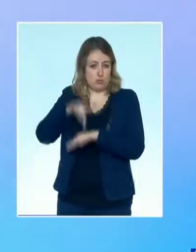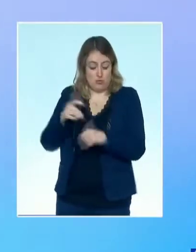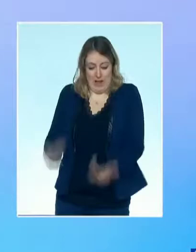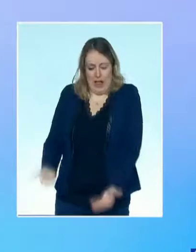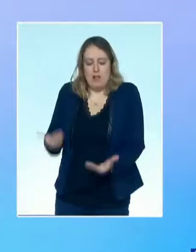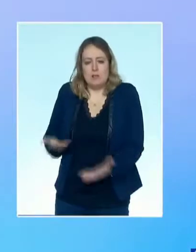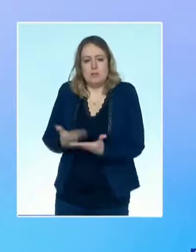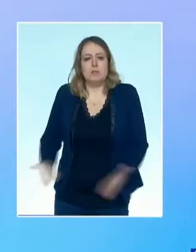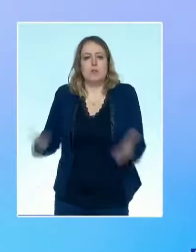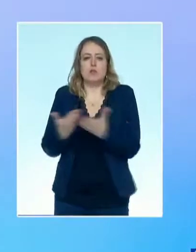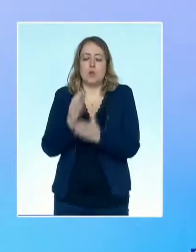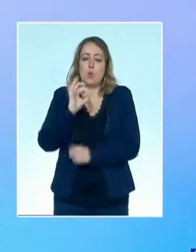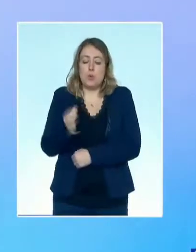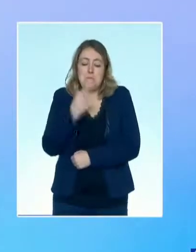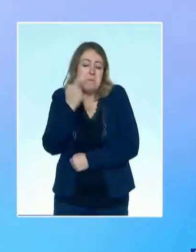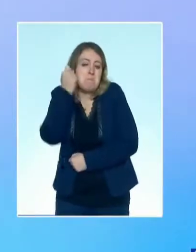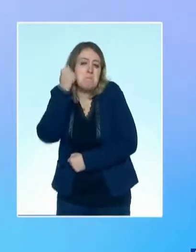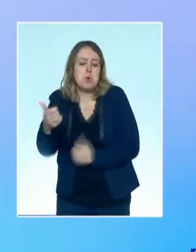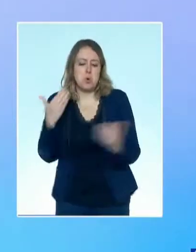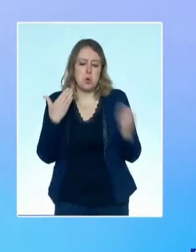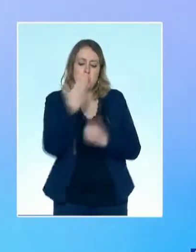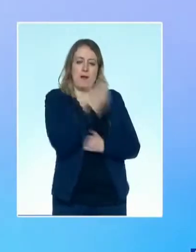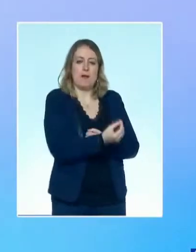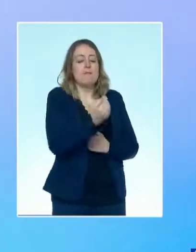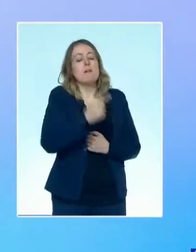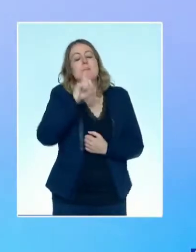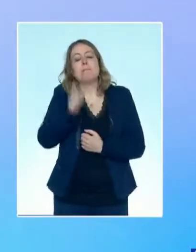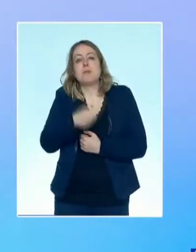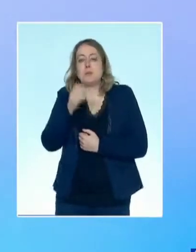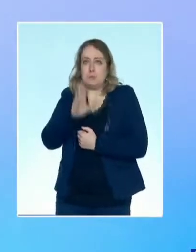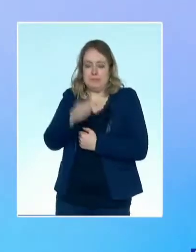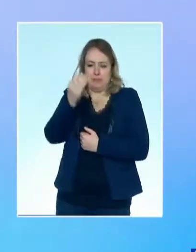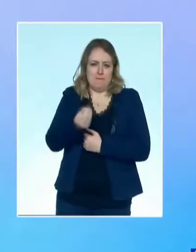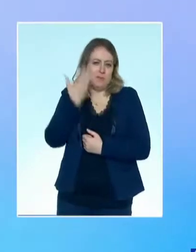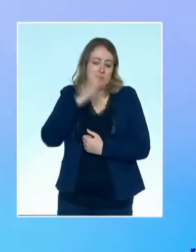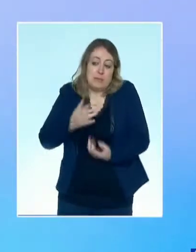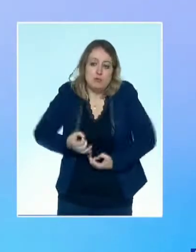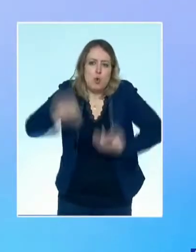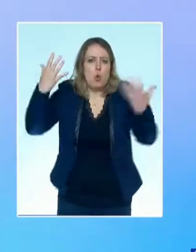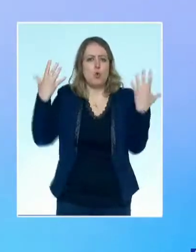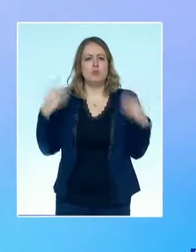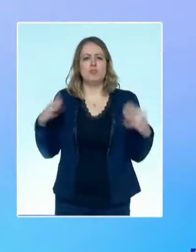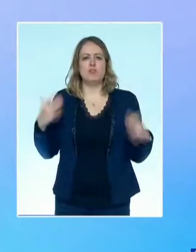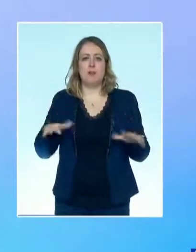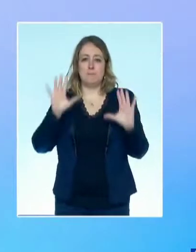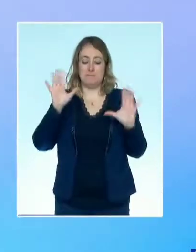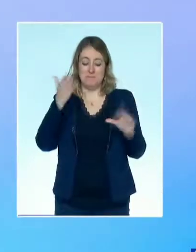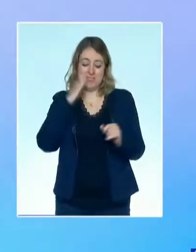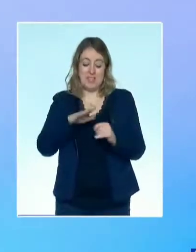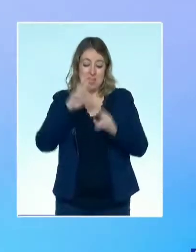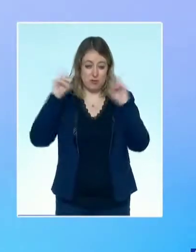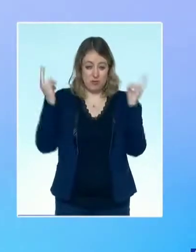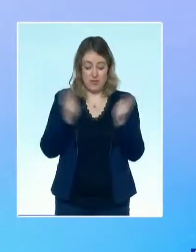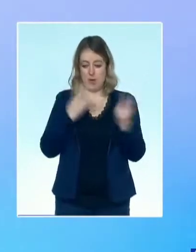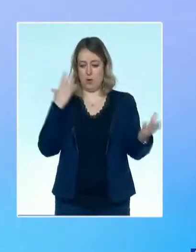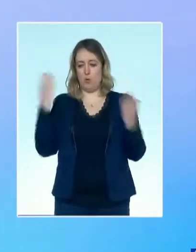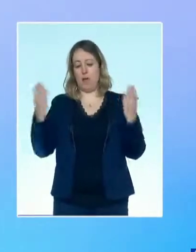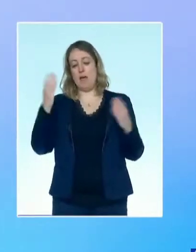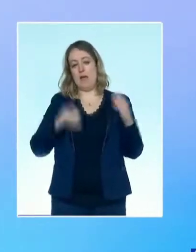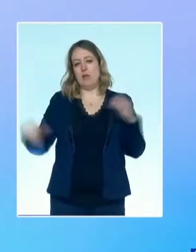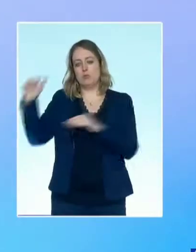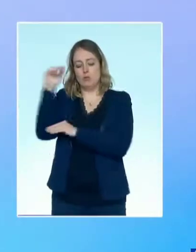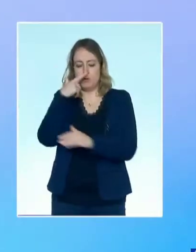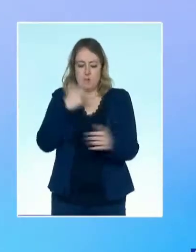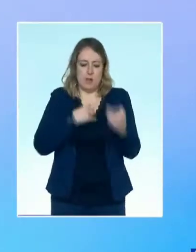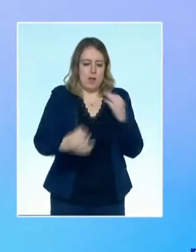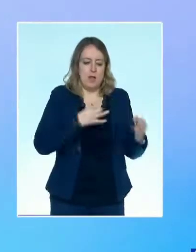enfants hospitalisés en France. C'est toujours trop parce qu'on parle d'enfants. Mais par contre, on sait que l'effet sur la contamination globale... Au bas de la thune, je pense qu'ils sont déjà faits